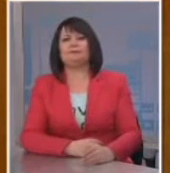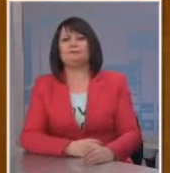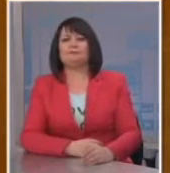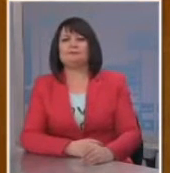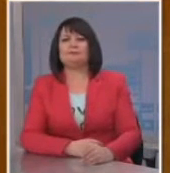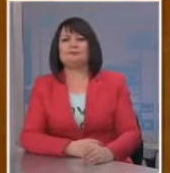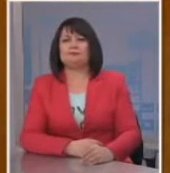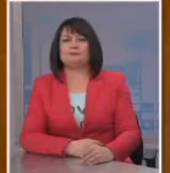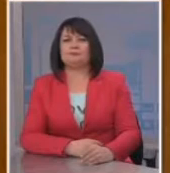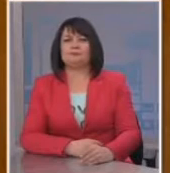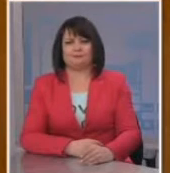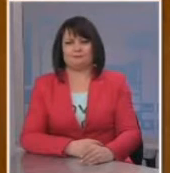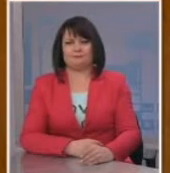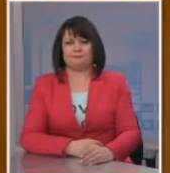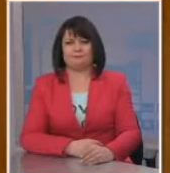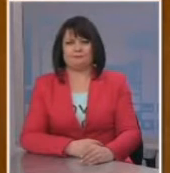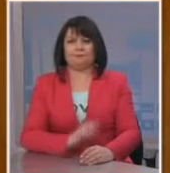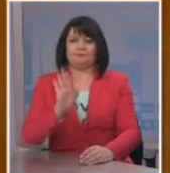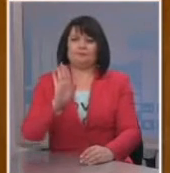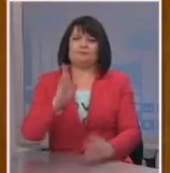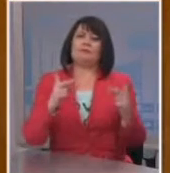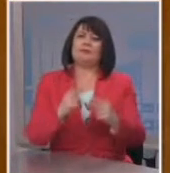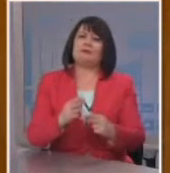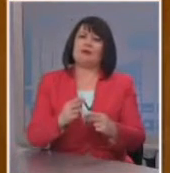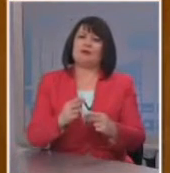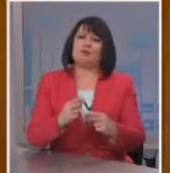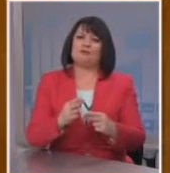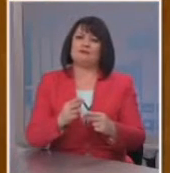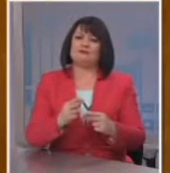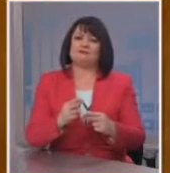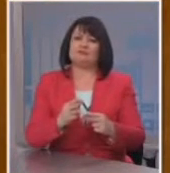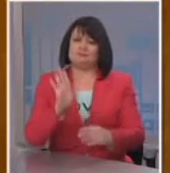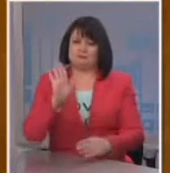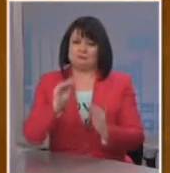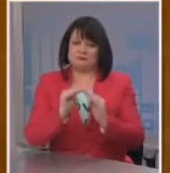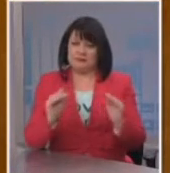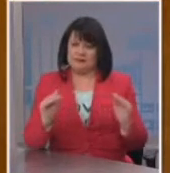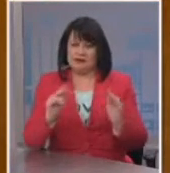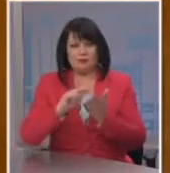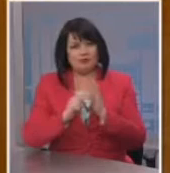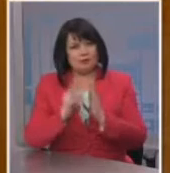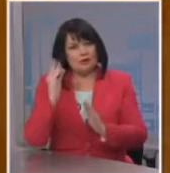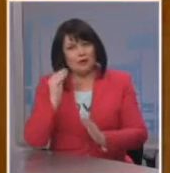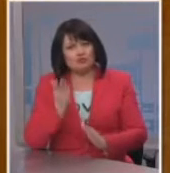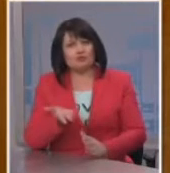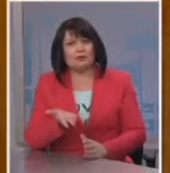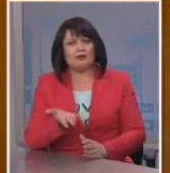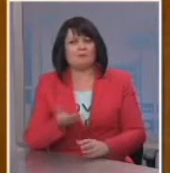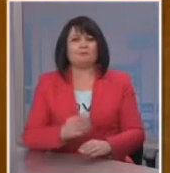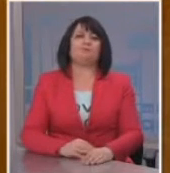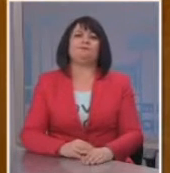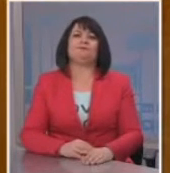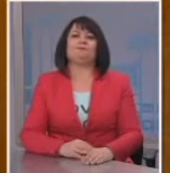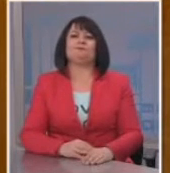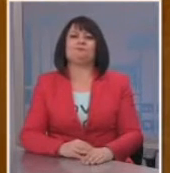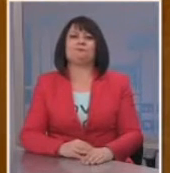Κυρίες και κύριοι συνάδελφοι, κάθε κρίση, κύριε Τζαβάρα, χαρακτηρίζεται ακόμα από... με προσοχή τώρα. Κάθε κρίση